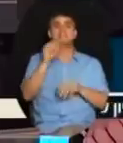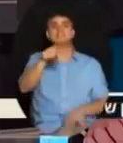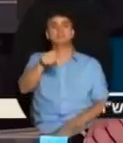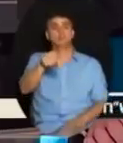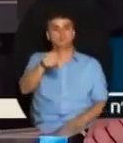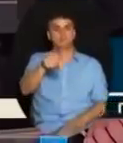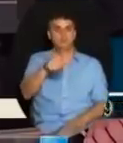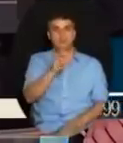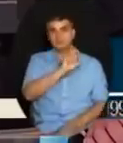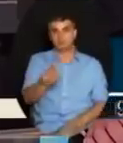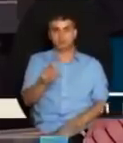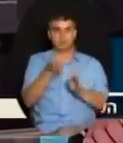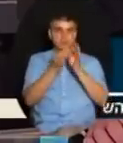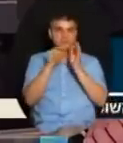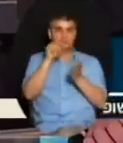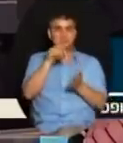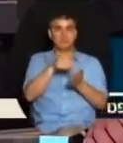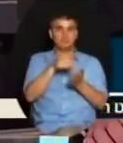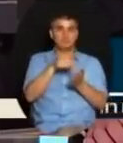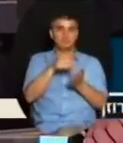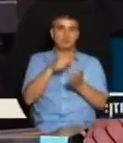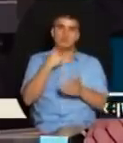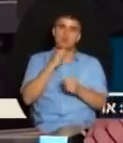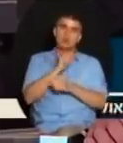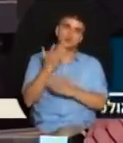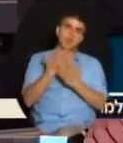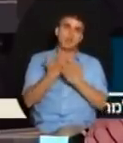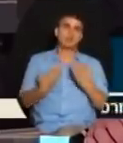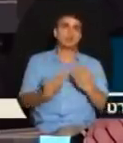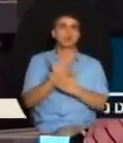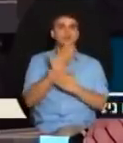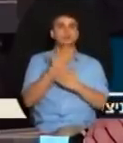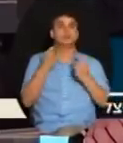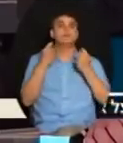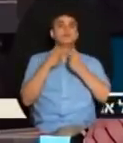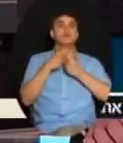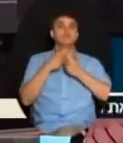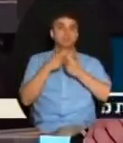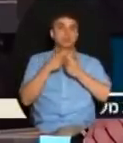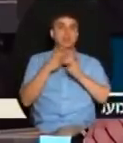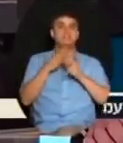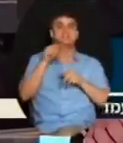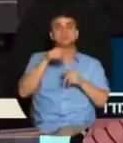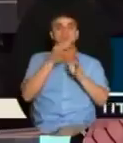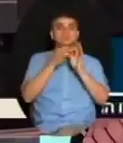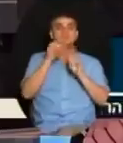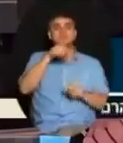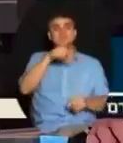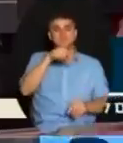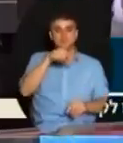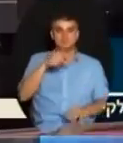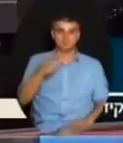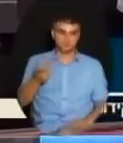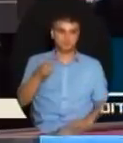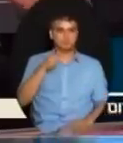הזיכוי באישום המסוים הזה, ולטעון לראיות חדשות בקשר לזיכוי המסוים